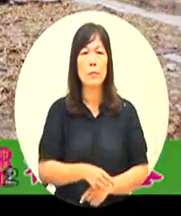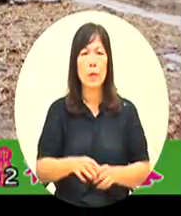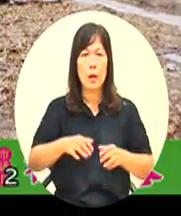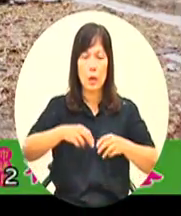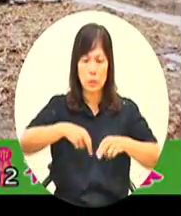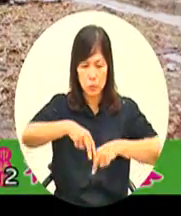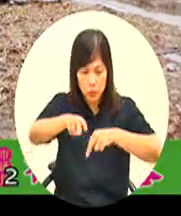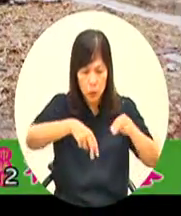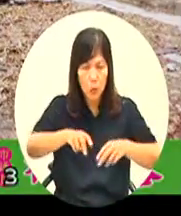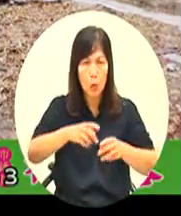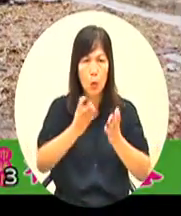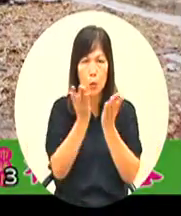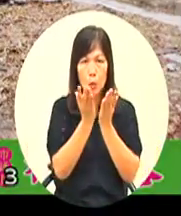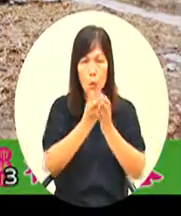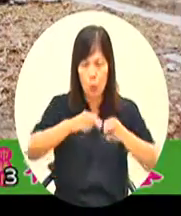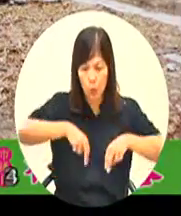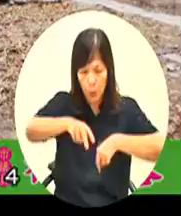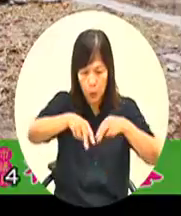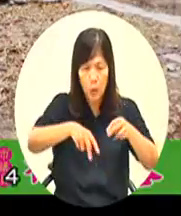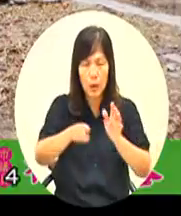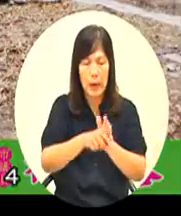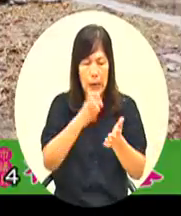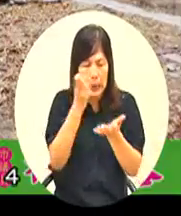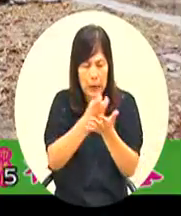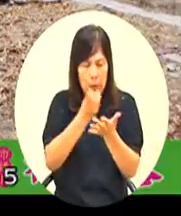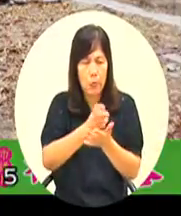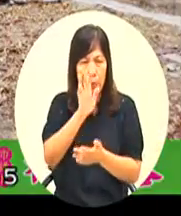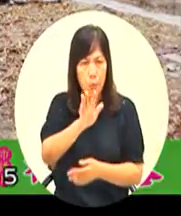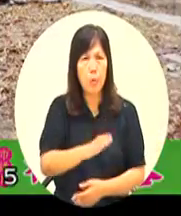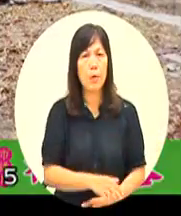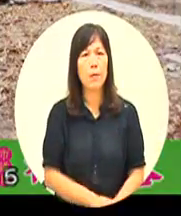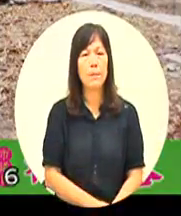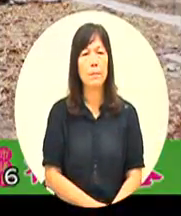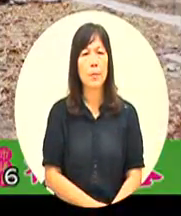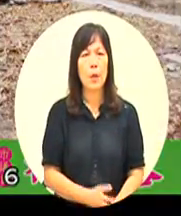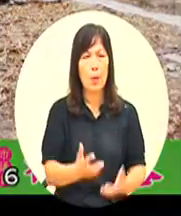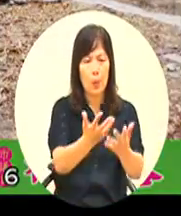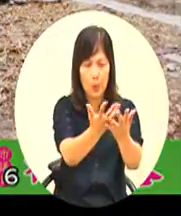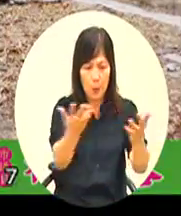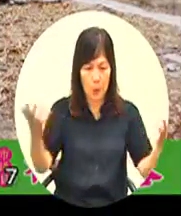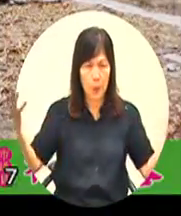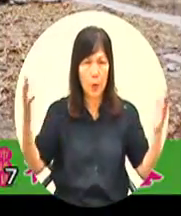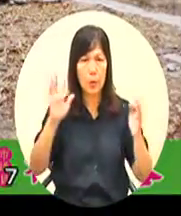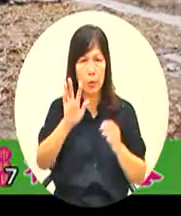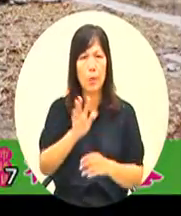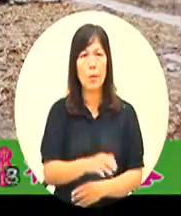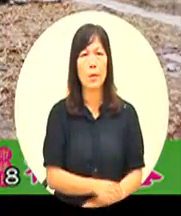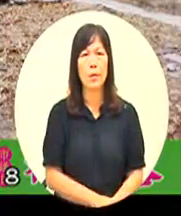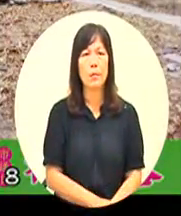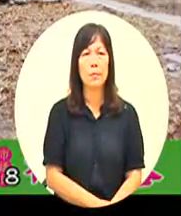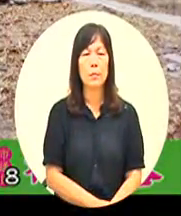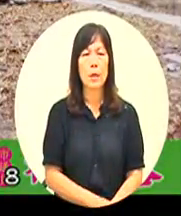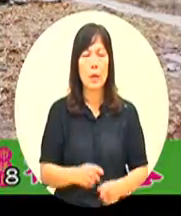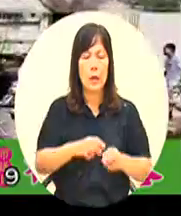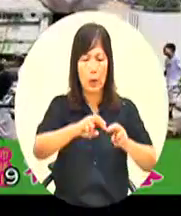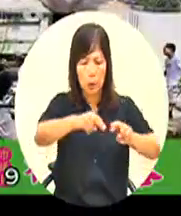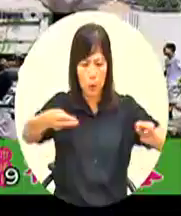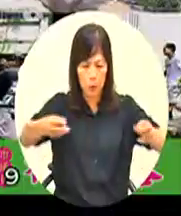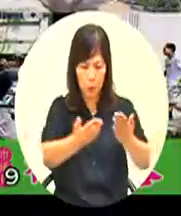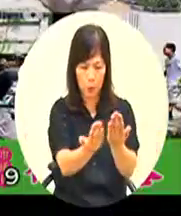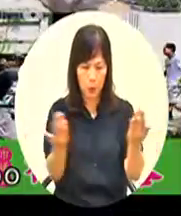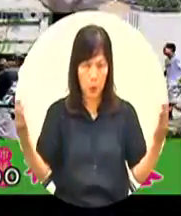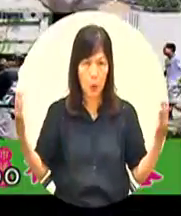学步道拢已经哈足严重啊，哈，啊都那个都把它围起来了哈，那个黄网线都把它围起来